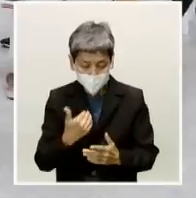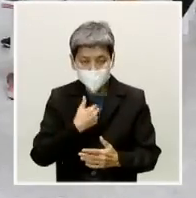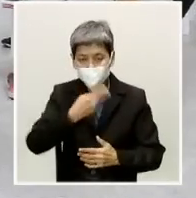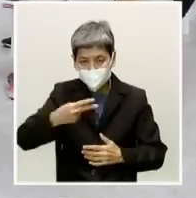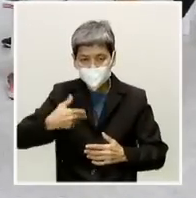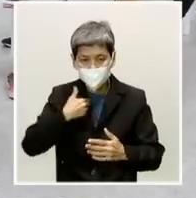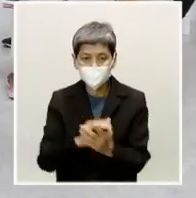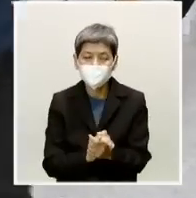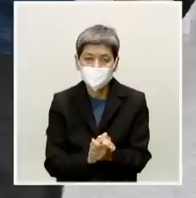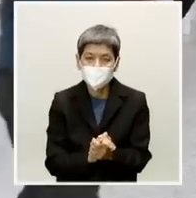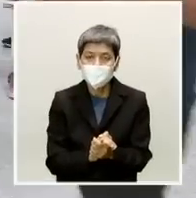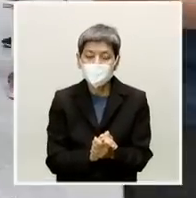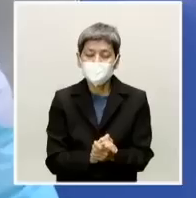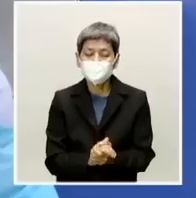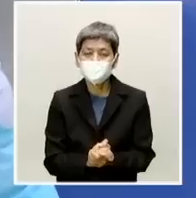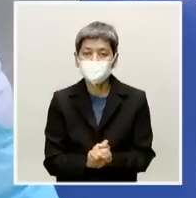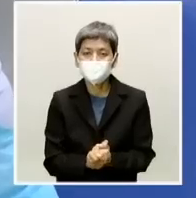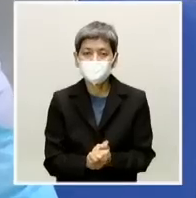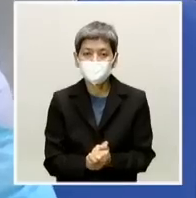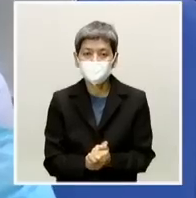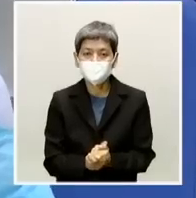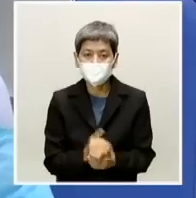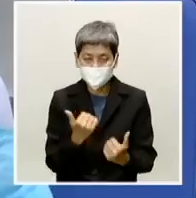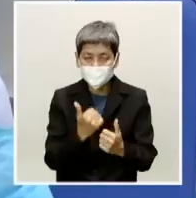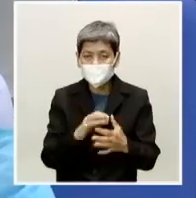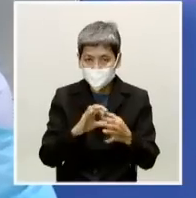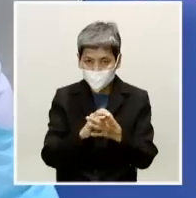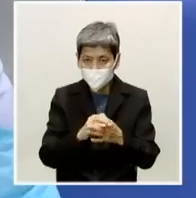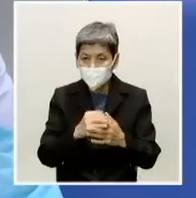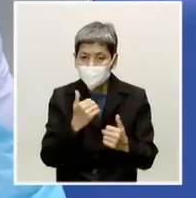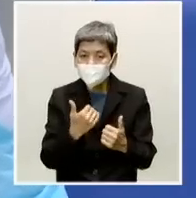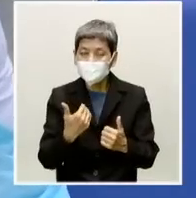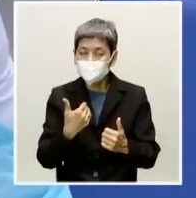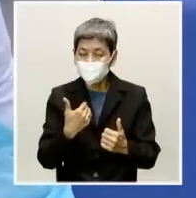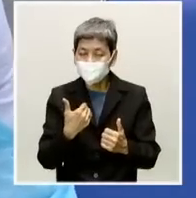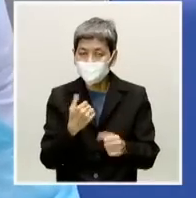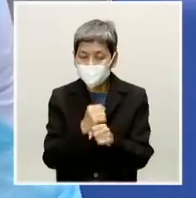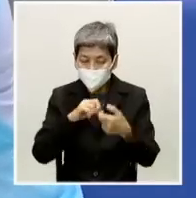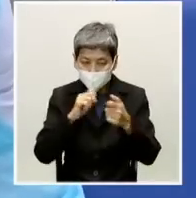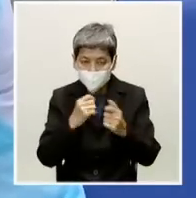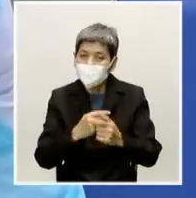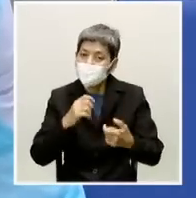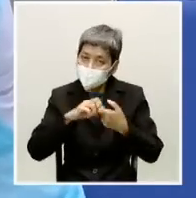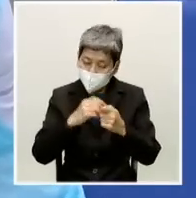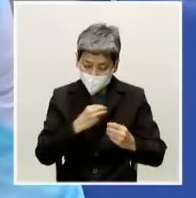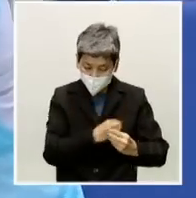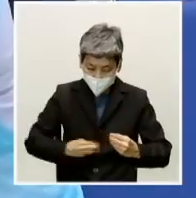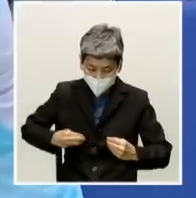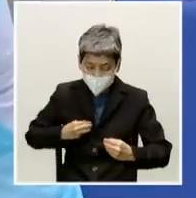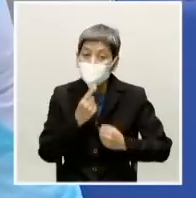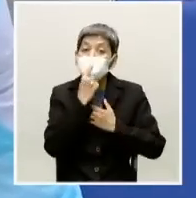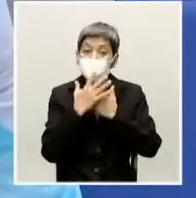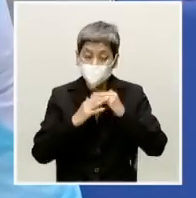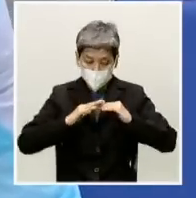แพทย์เรียกว่า Vaccine Induced Immune Thrombotic Thrombocytopenia หรือเรียกสั้นๆนะครับว่าภา